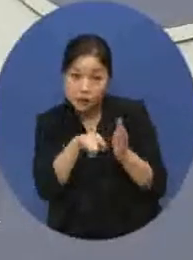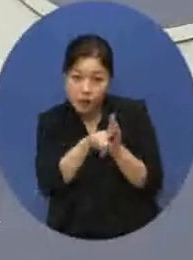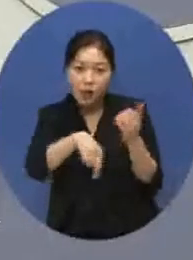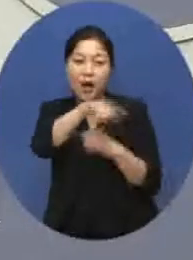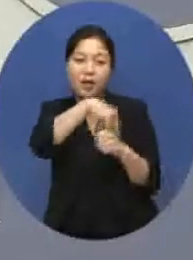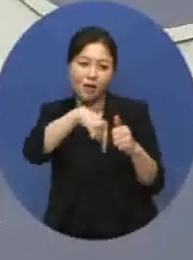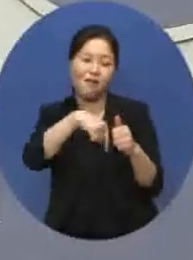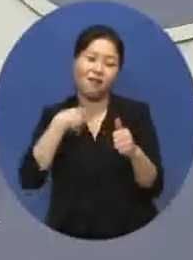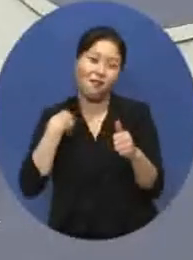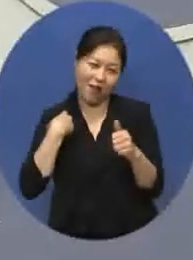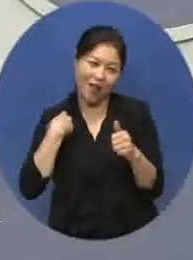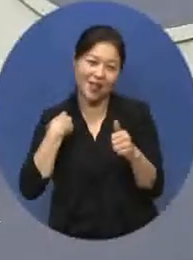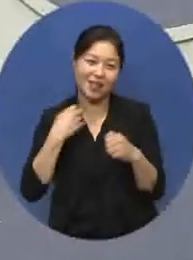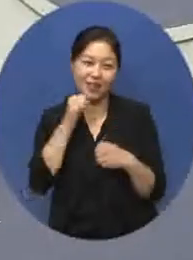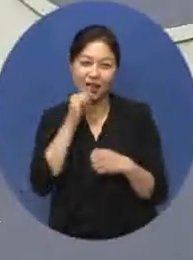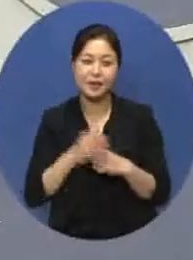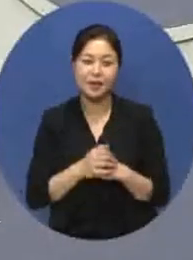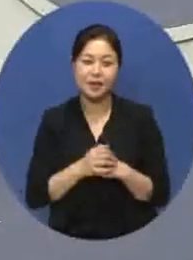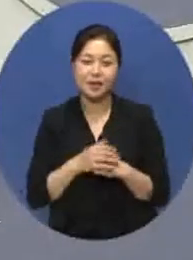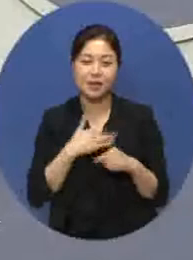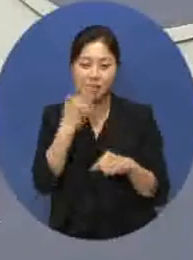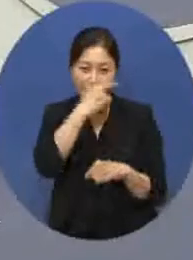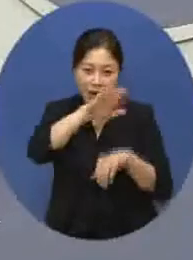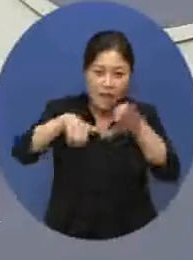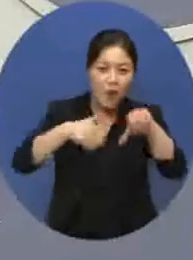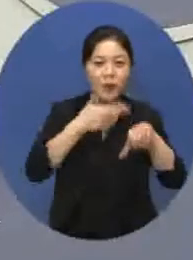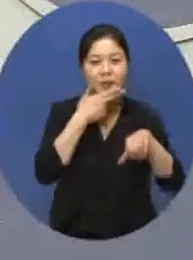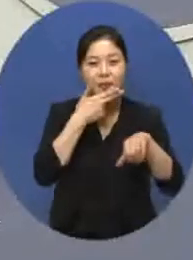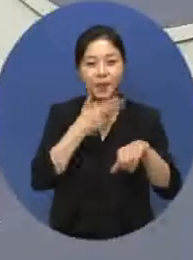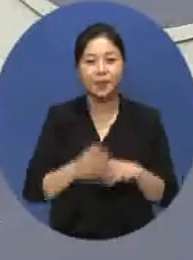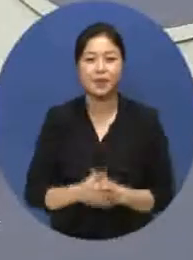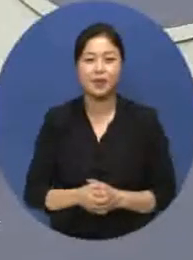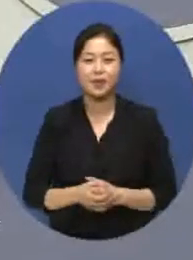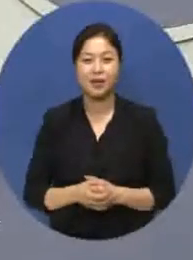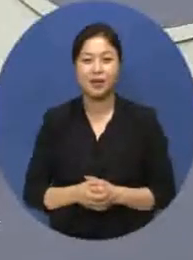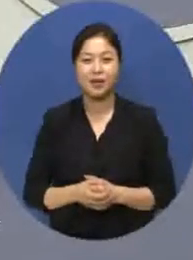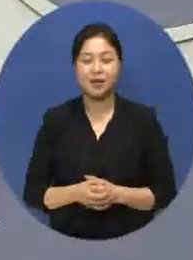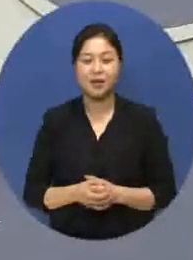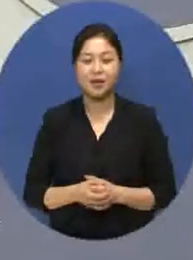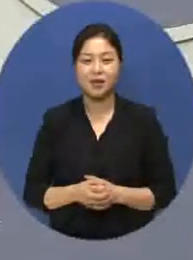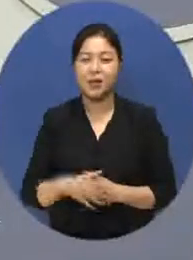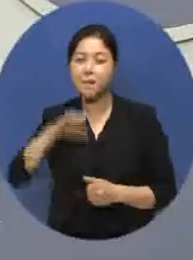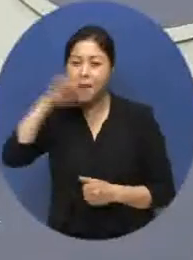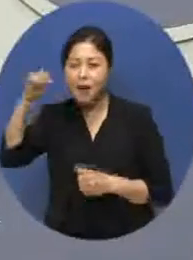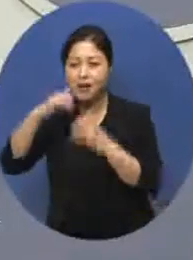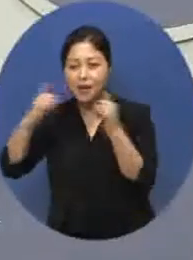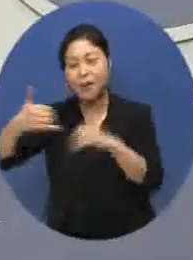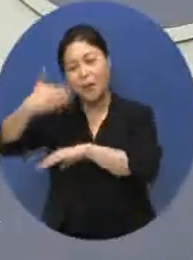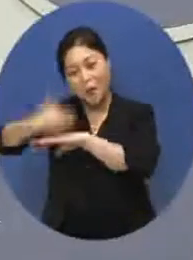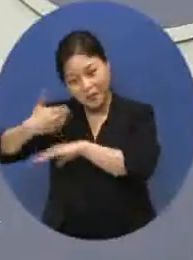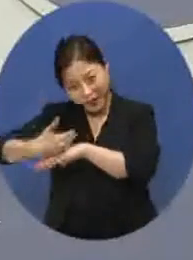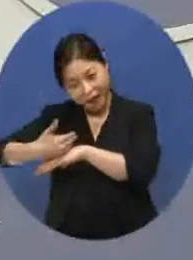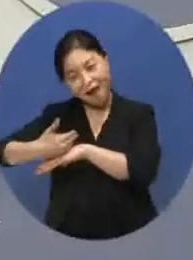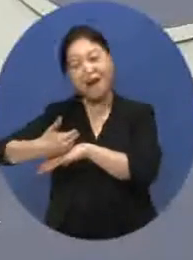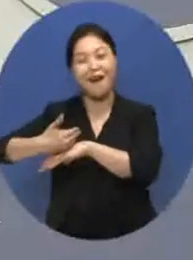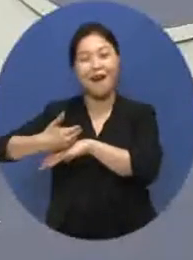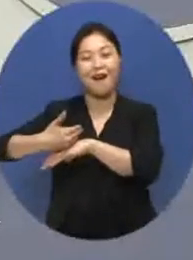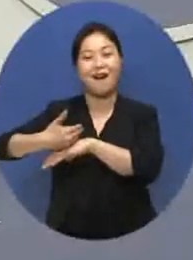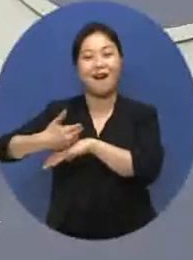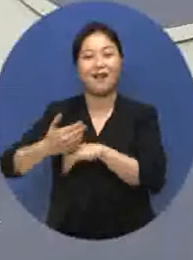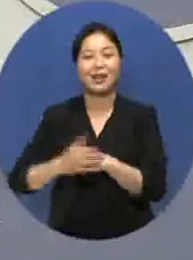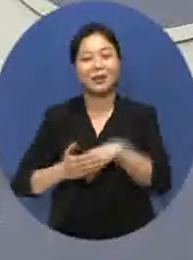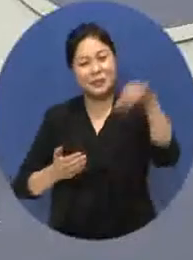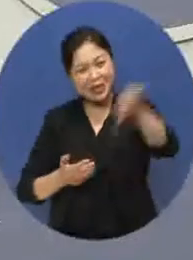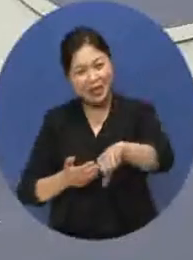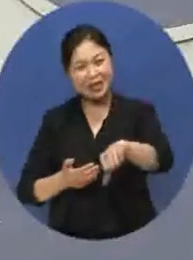역할만 하는 것이지 사실상 심사는 관여를 안 하는데 그래도 된 분들은 고맙다고 저한테 인사를 하고